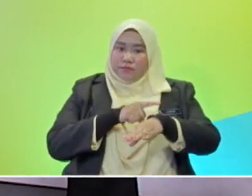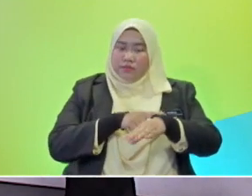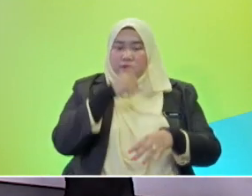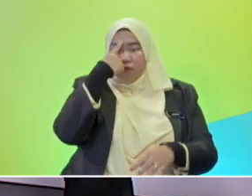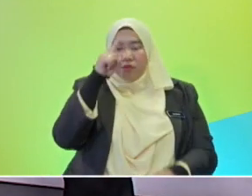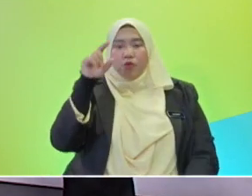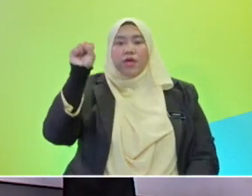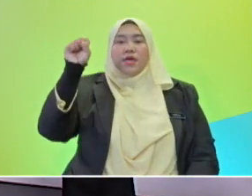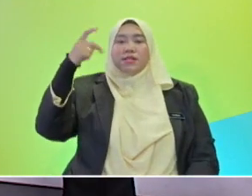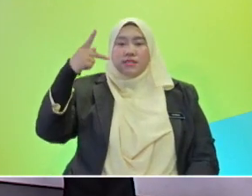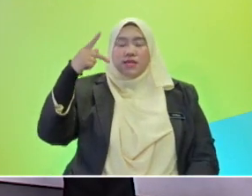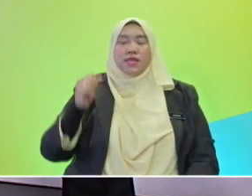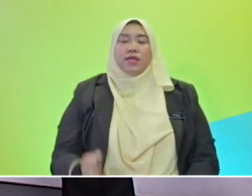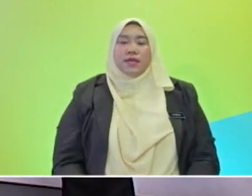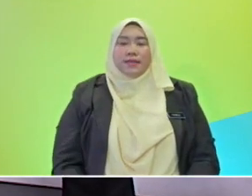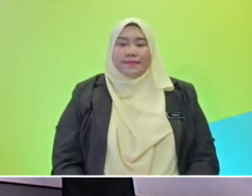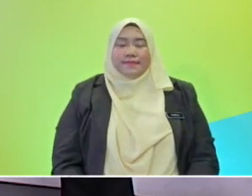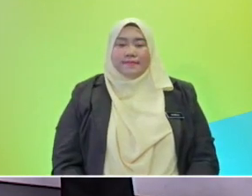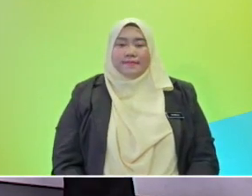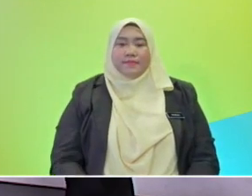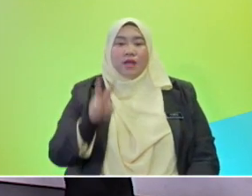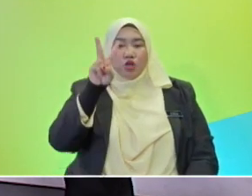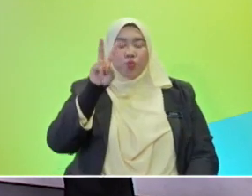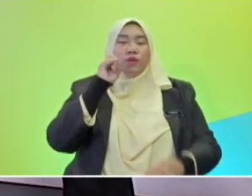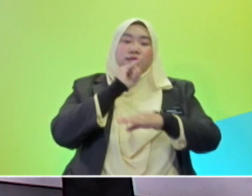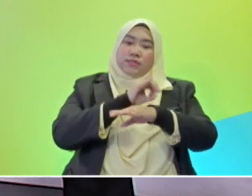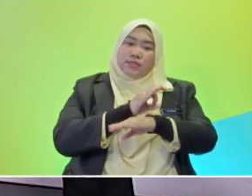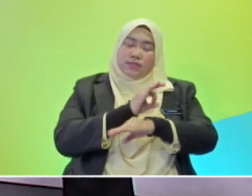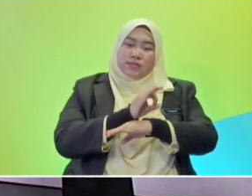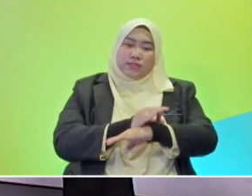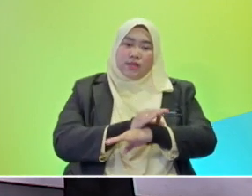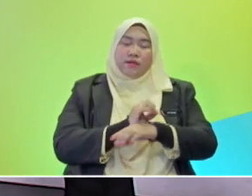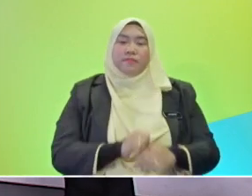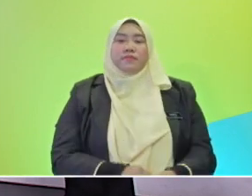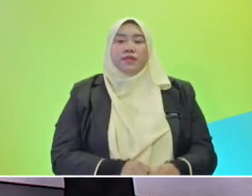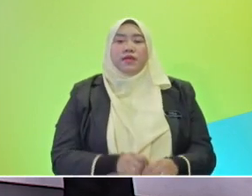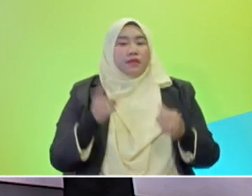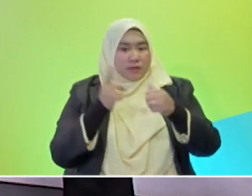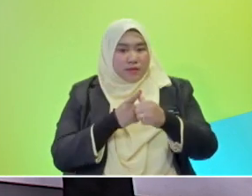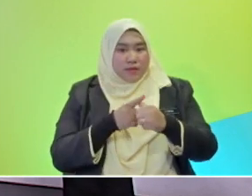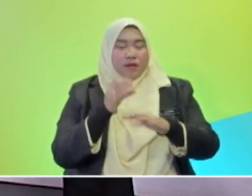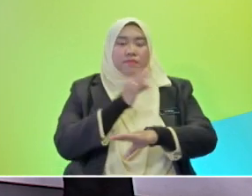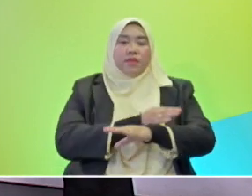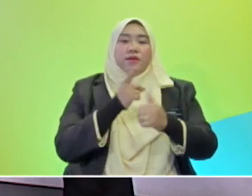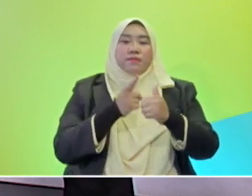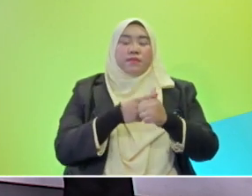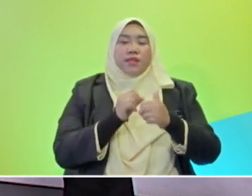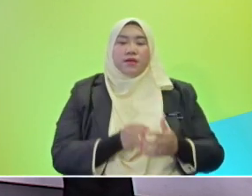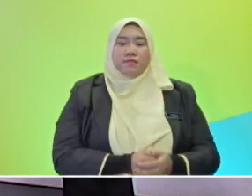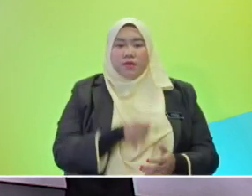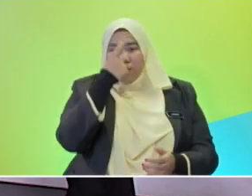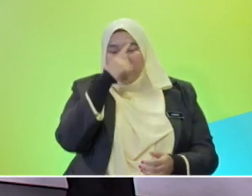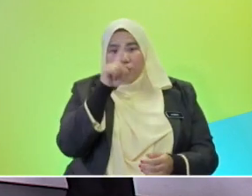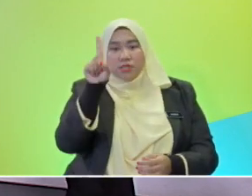sqwj ditunjuk sebentar tadi oke 2 jam di mana jam pertama ataupun nah jam pertama ini sebenarnya untuk